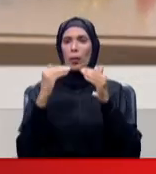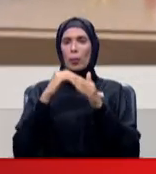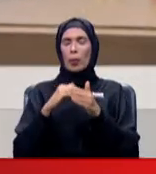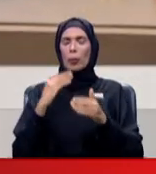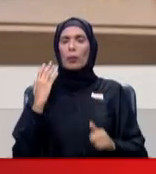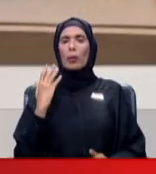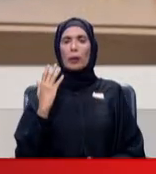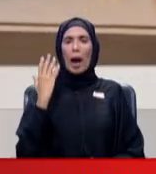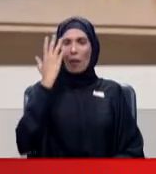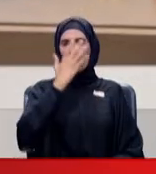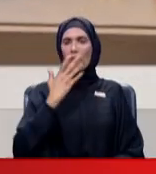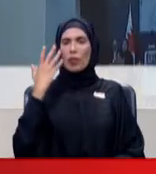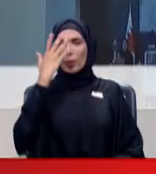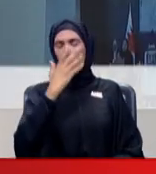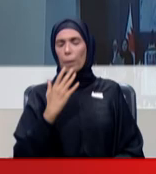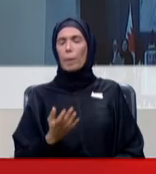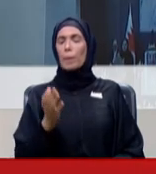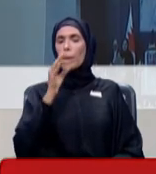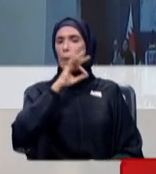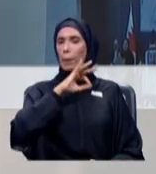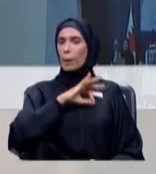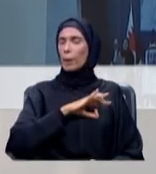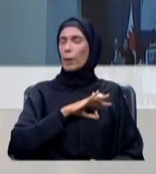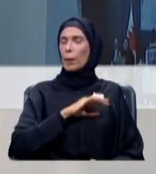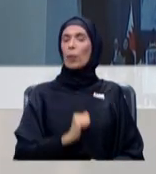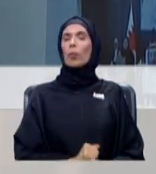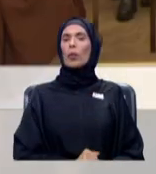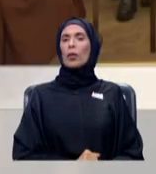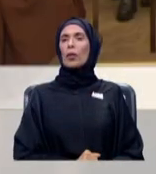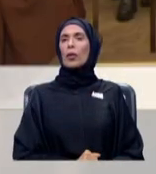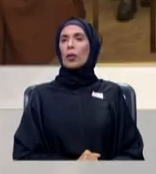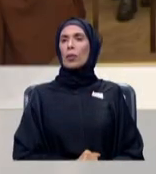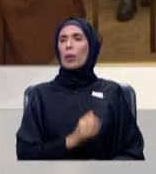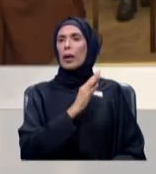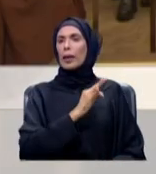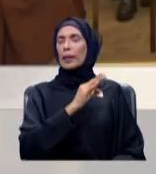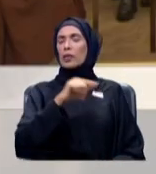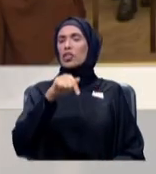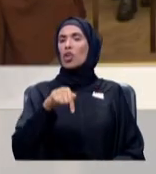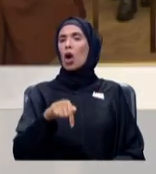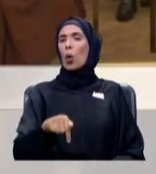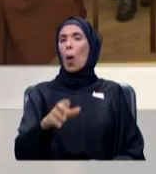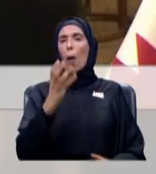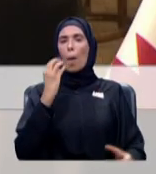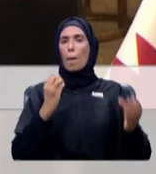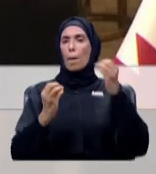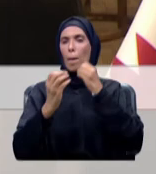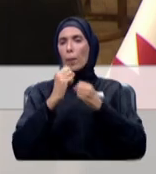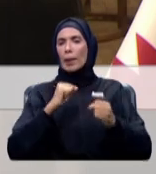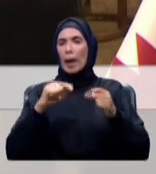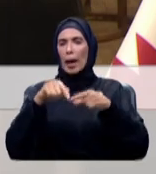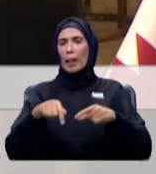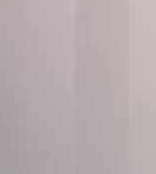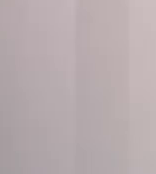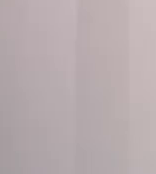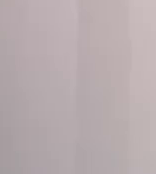اللاتينية، والاستفادة أيضا من تجارب هذه الدول في مجال الطاقة المتجددة.